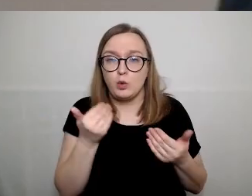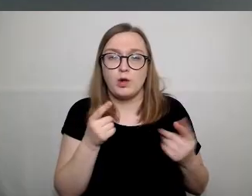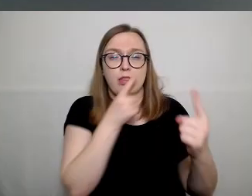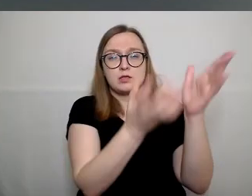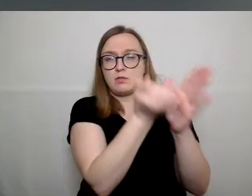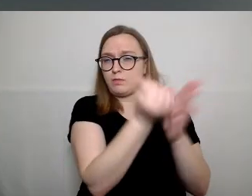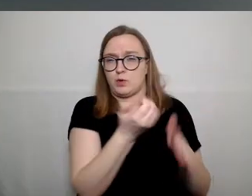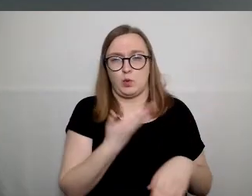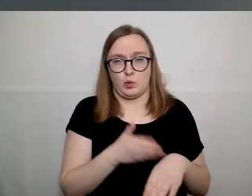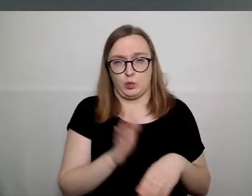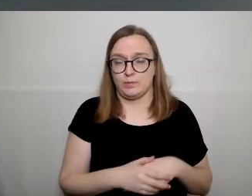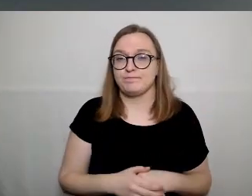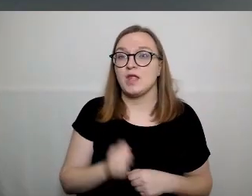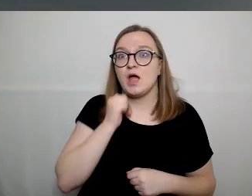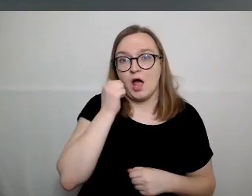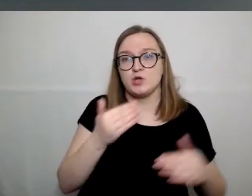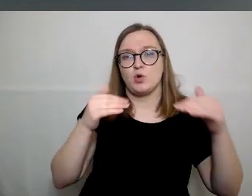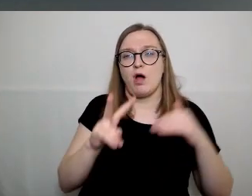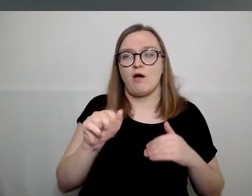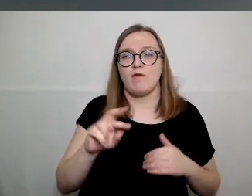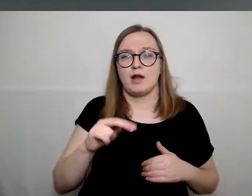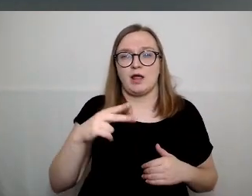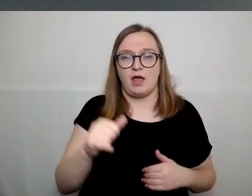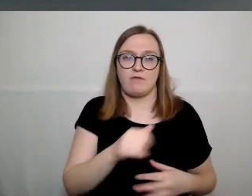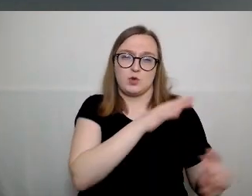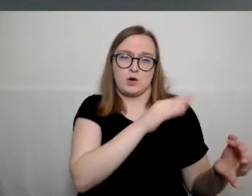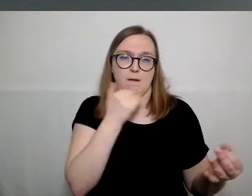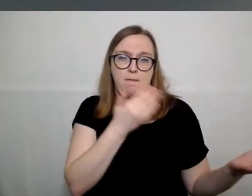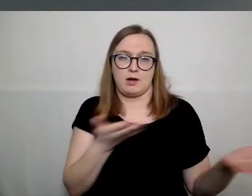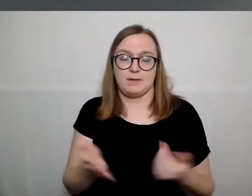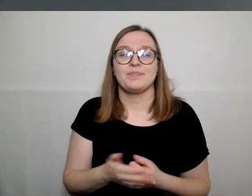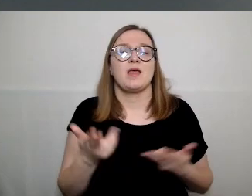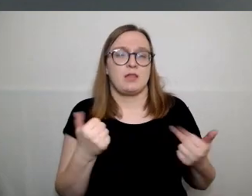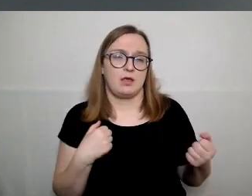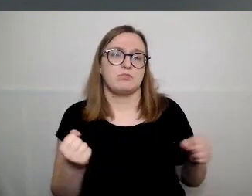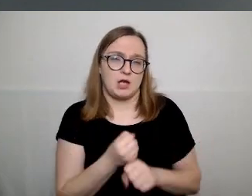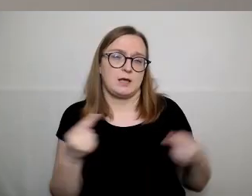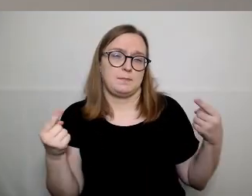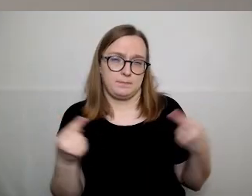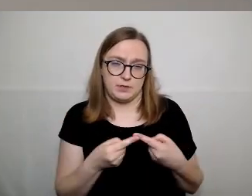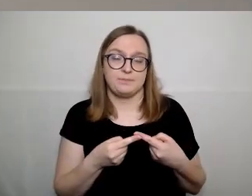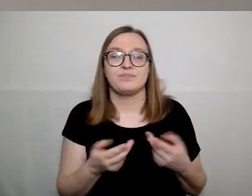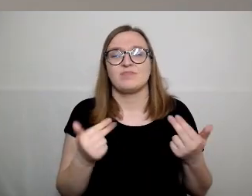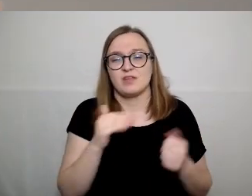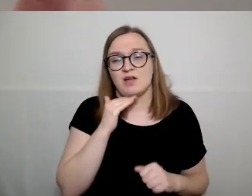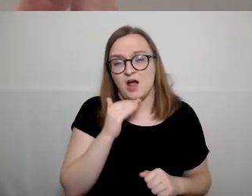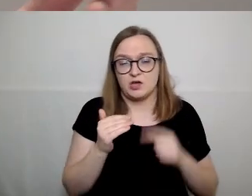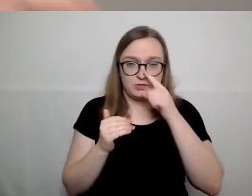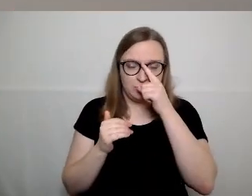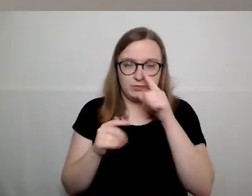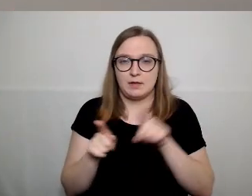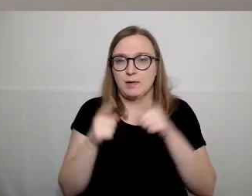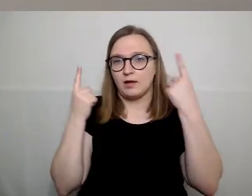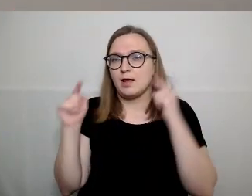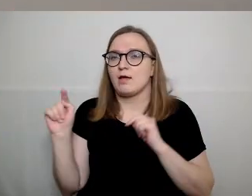Artūras Varankevičius, Tėvynės sąjunga, Lietuvos krikščionys demokratai. Taip, turiu pripažinti, kad be abejo, kaip ir kiekviena verslo įmonė,